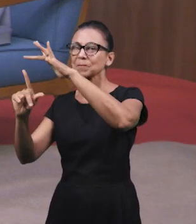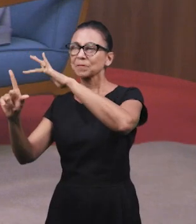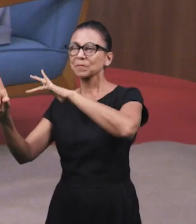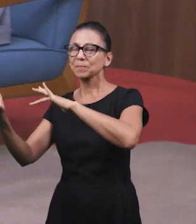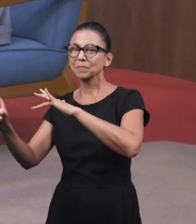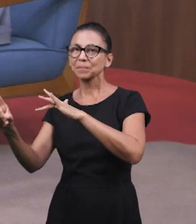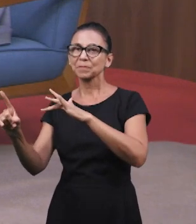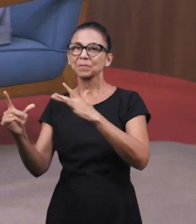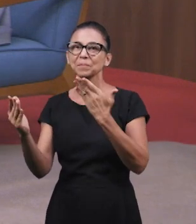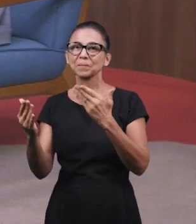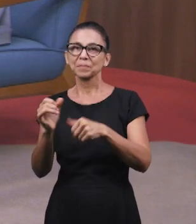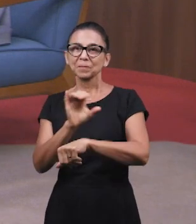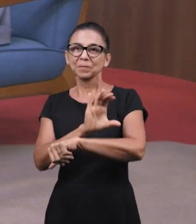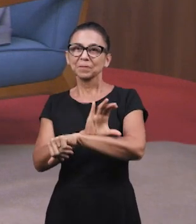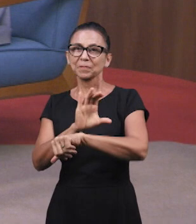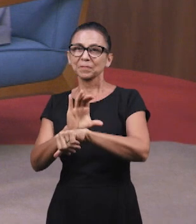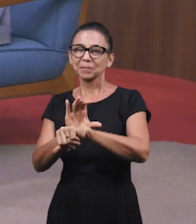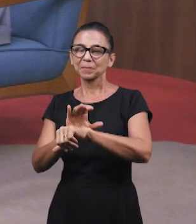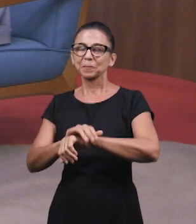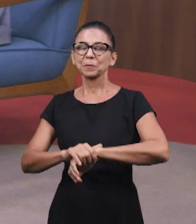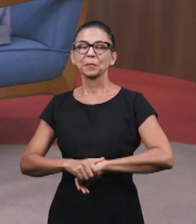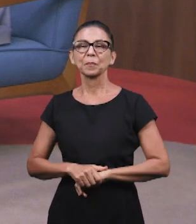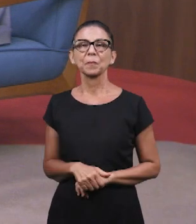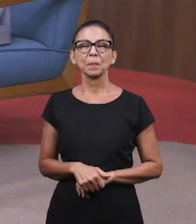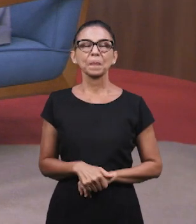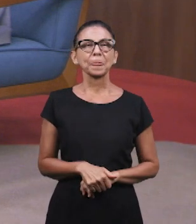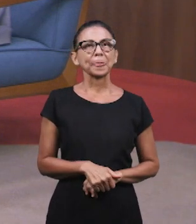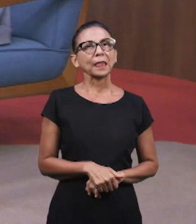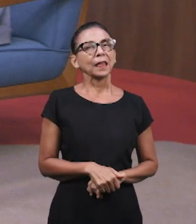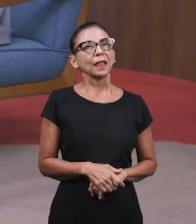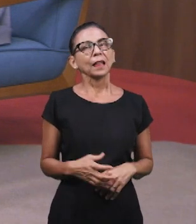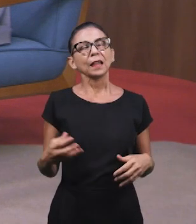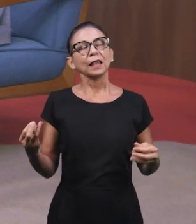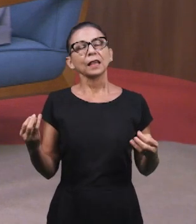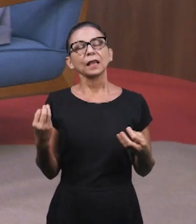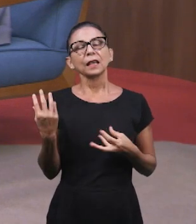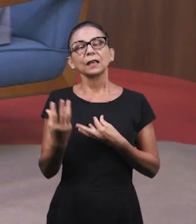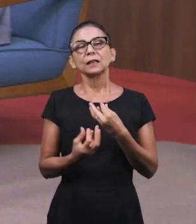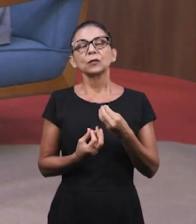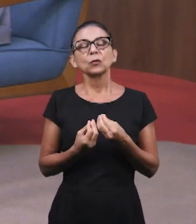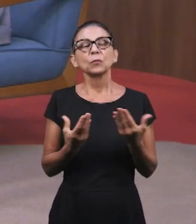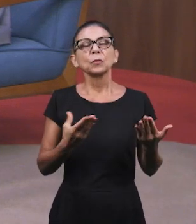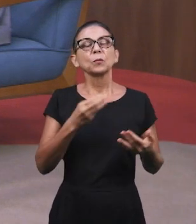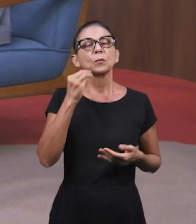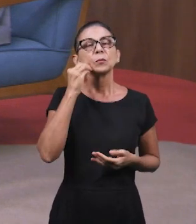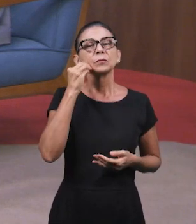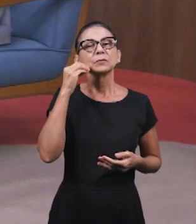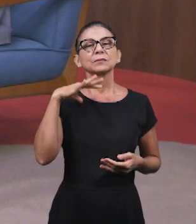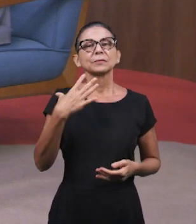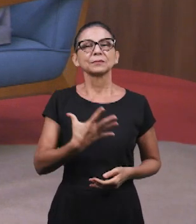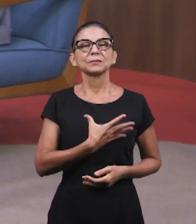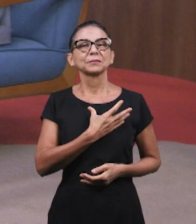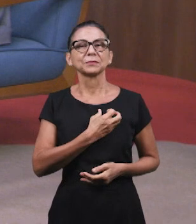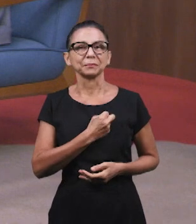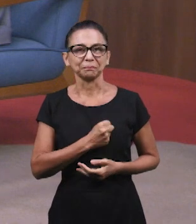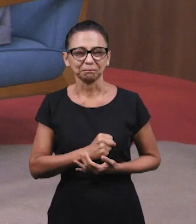passe l'opportunité de salut sous mon prophétique. La Bible dit, il y a un texte qui